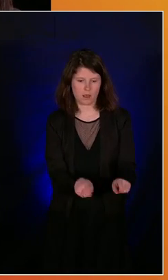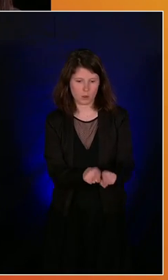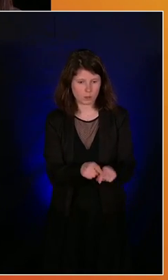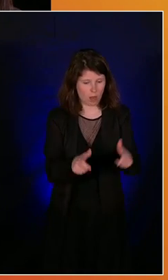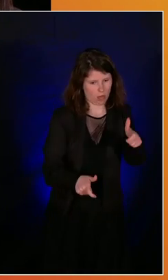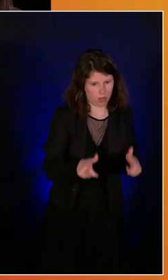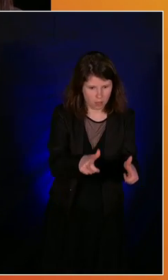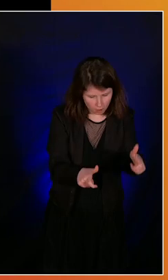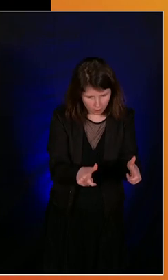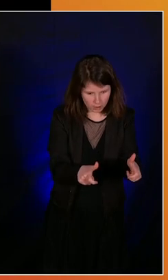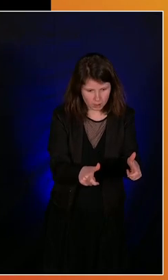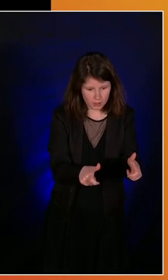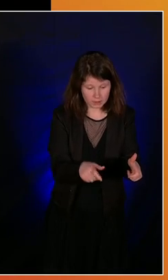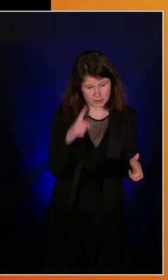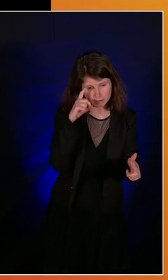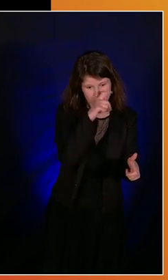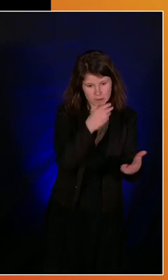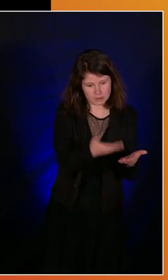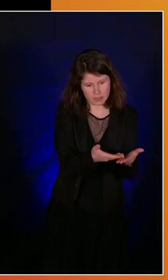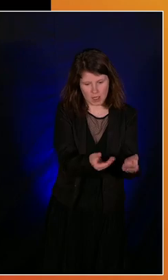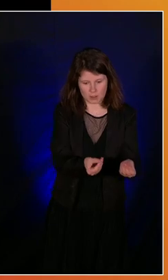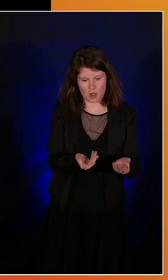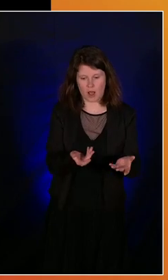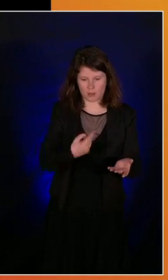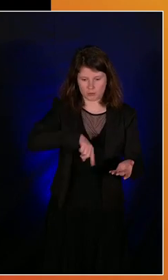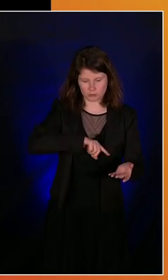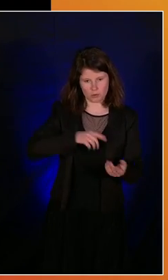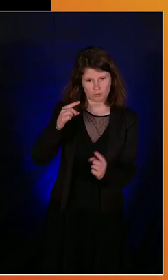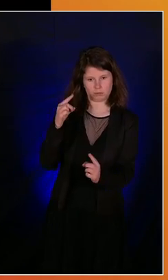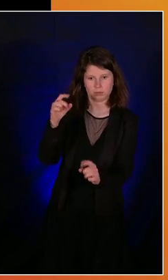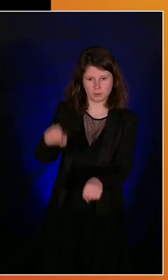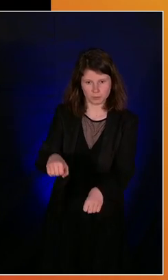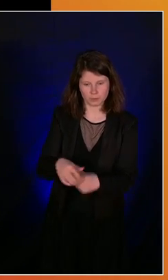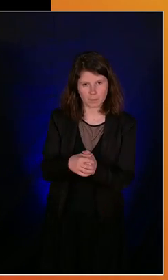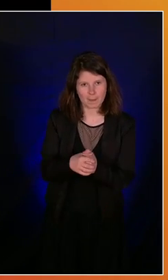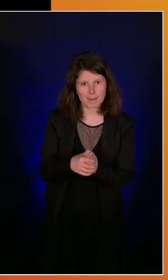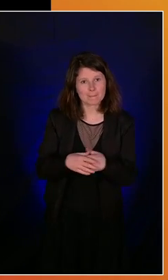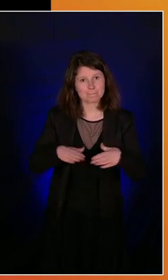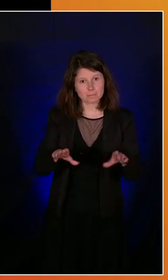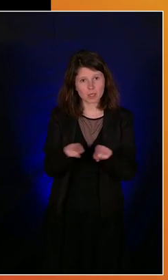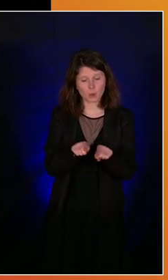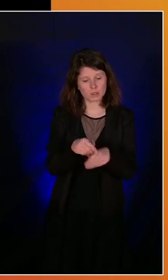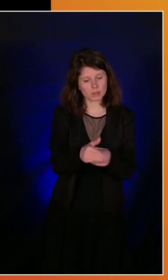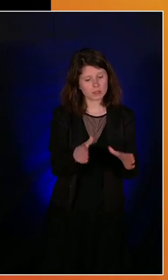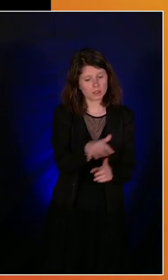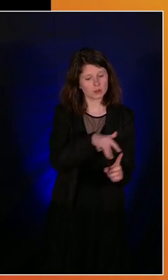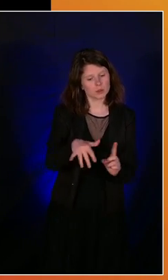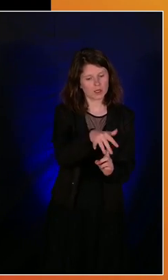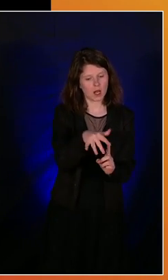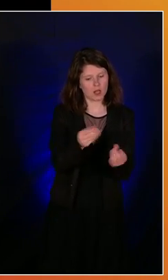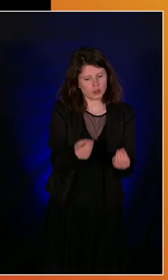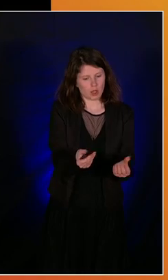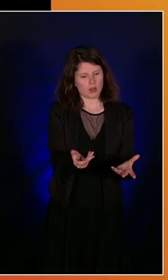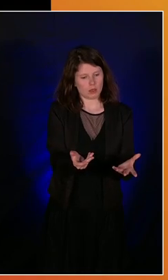d'existence de notre classe mais il risque aussi parfois de désarmer notre classe sociale ce qui fait qu'on ose se mettre